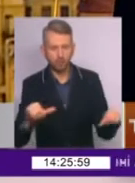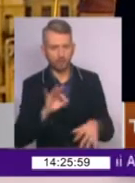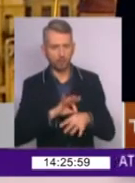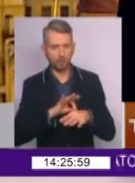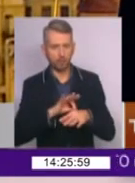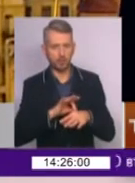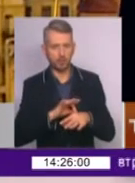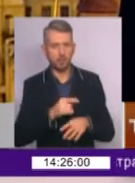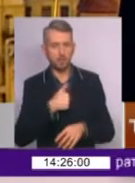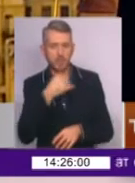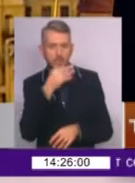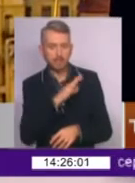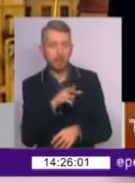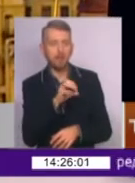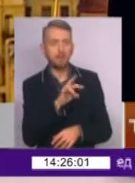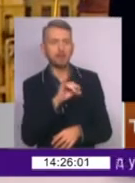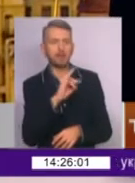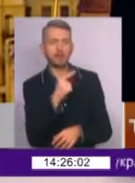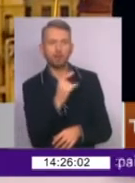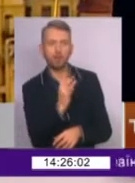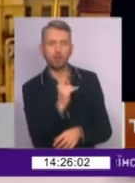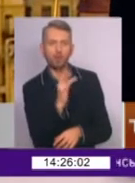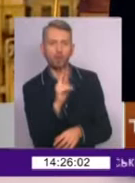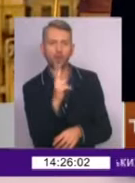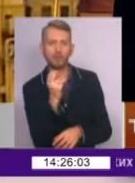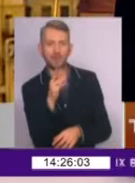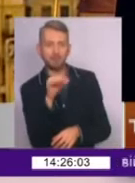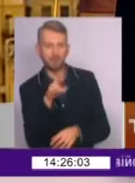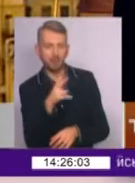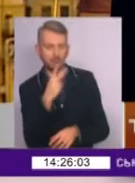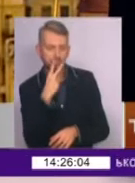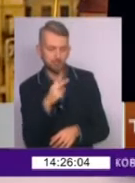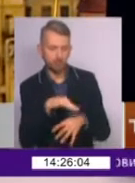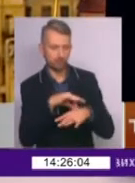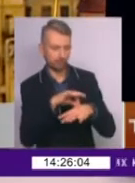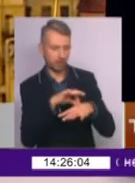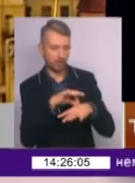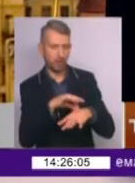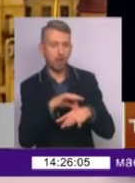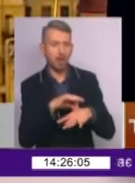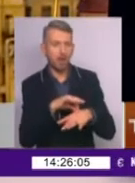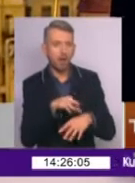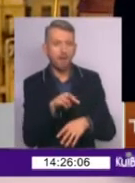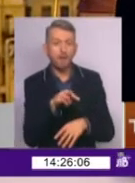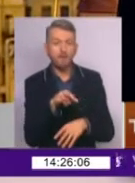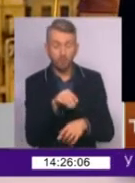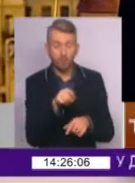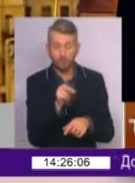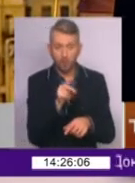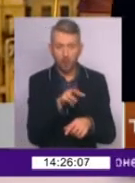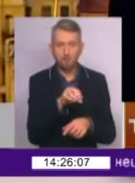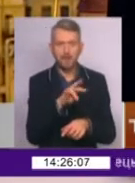ми не сказали про менінгококцемію. Ще ми маємо звернути увагу на шкіру, тому що менінгококцемія – це навіть страшніше, ніж менінгіт,